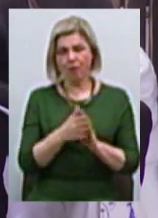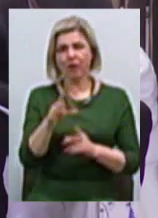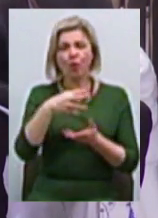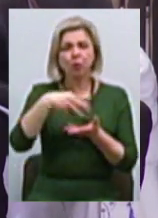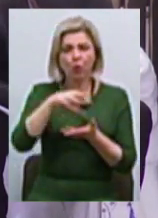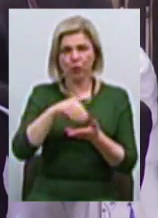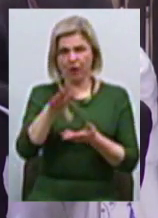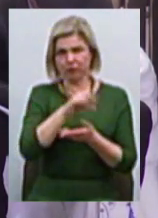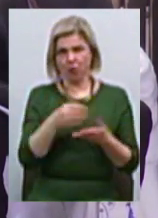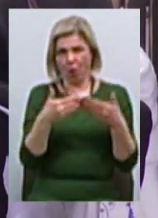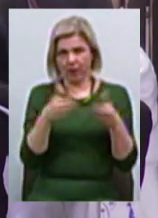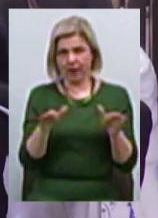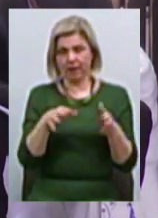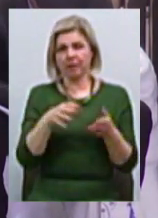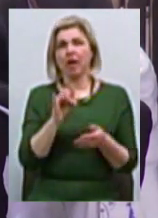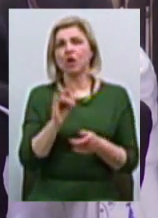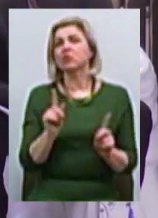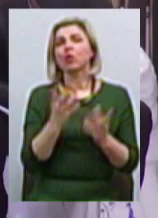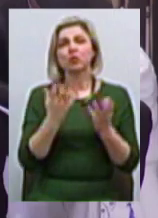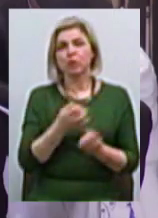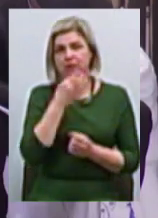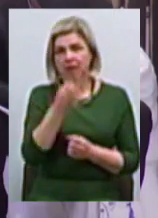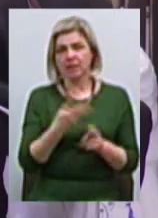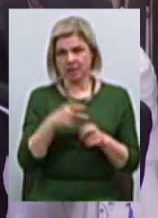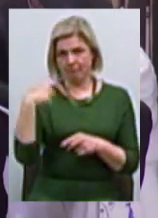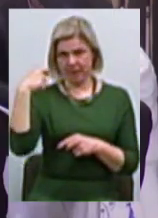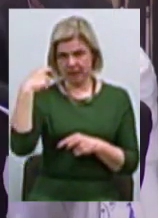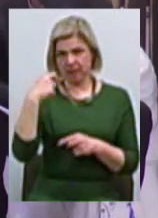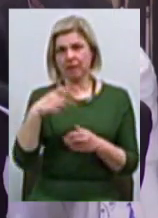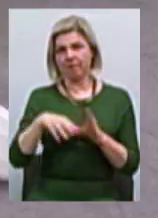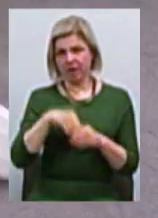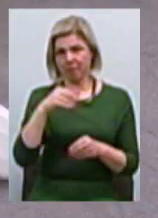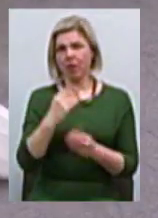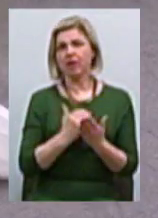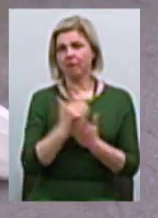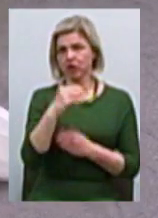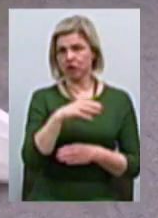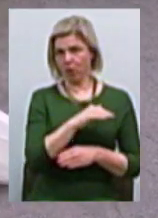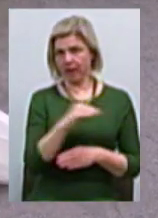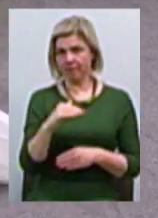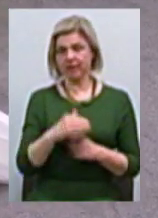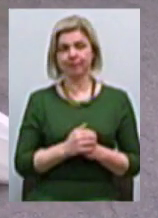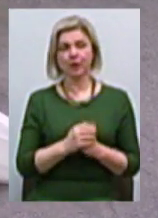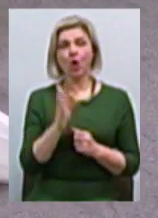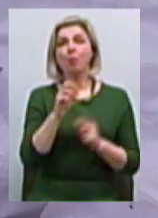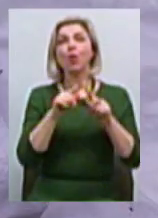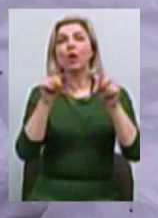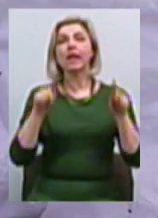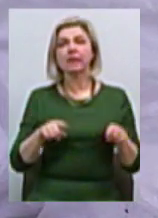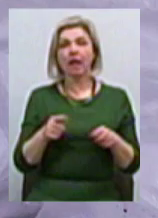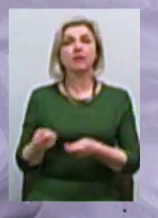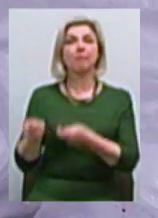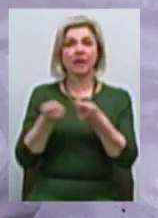там лежить, все відкрито. Що ще сказати? Це президентські вибори на вищому рівні. Бюлетені члени дільничних комісій